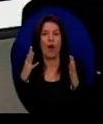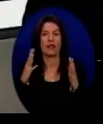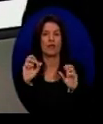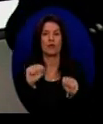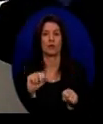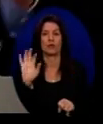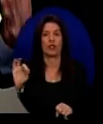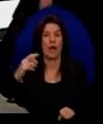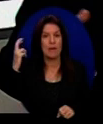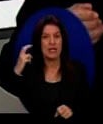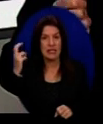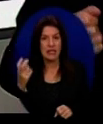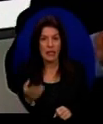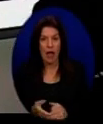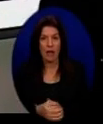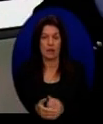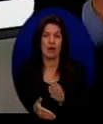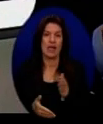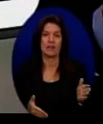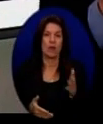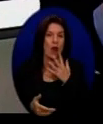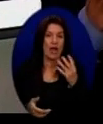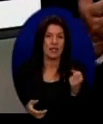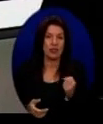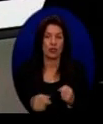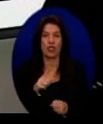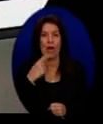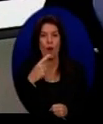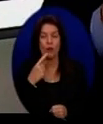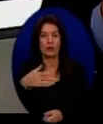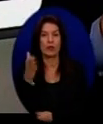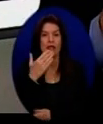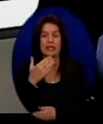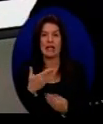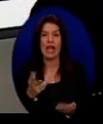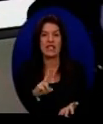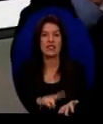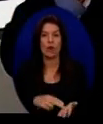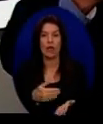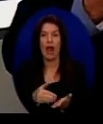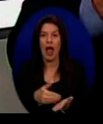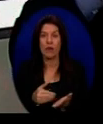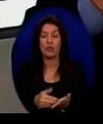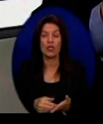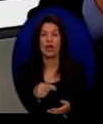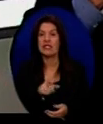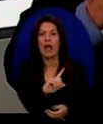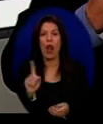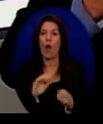הפלסטינאים, השמאל הקיצוני, אלה שאומרים שלישראל אין זכות קיום, זה לא רק אנטישמיות. זאת אומרת, זה קודם